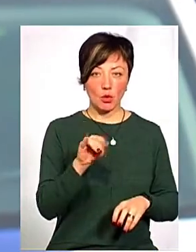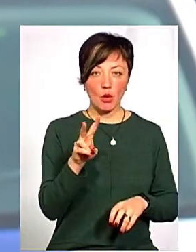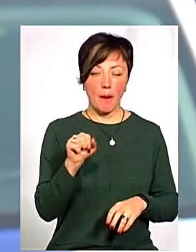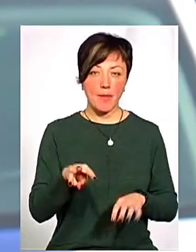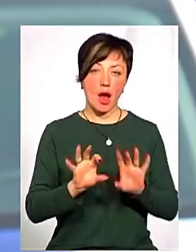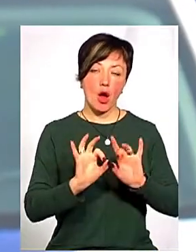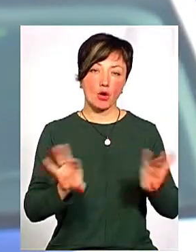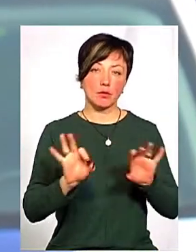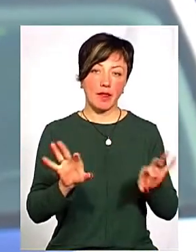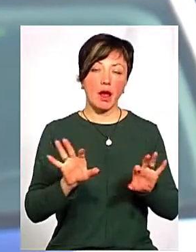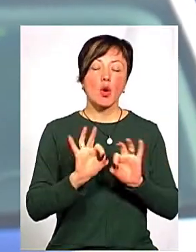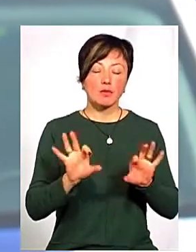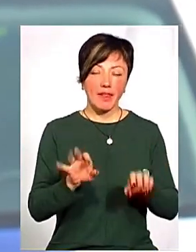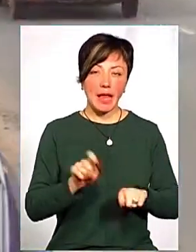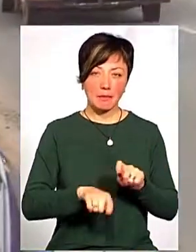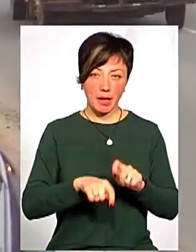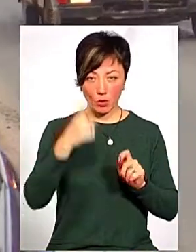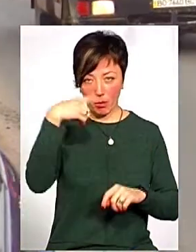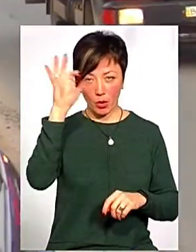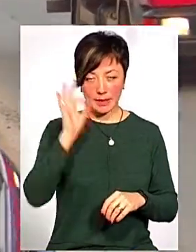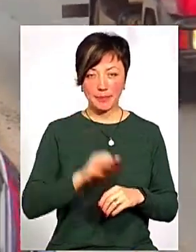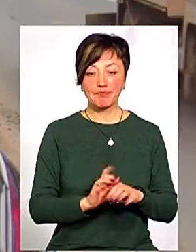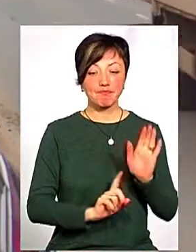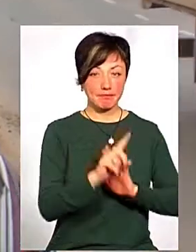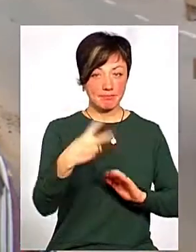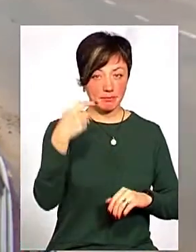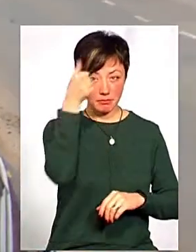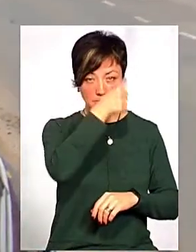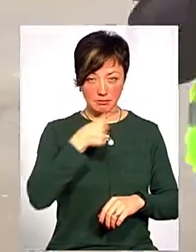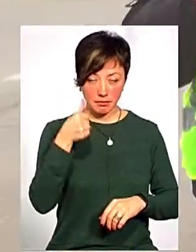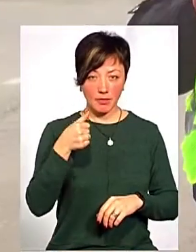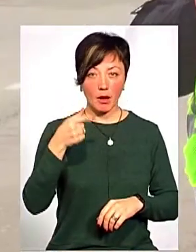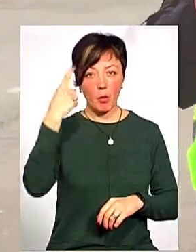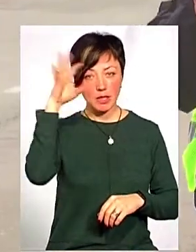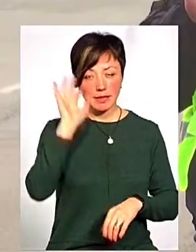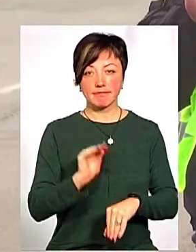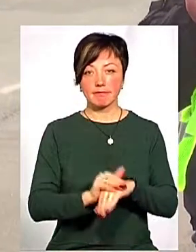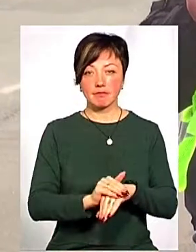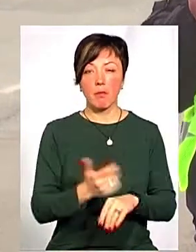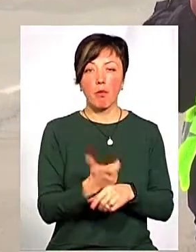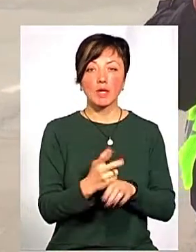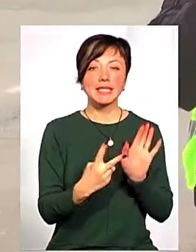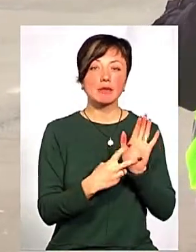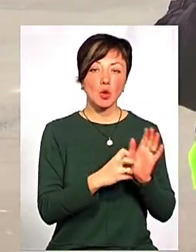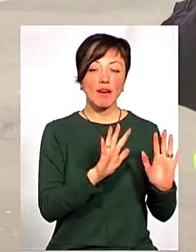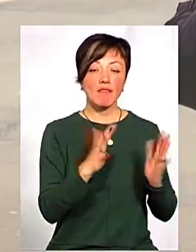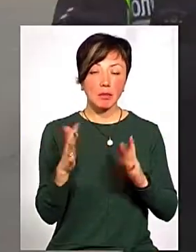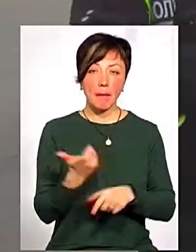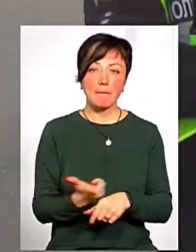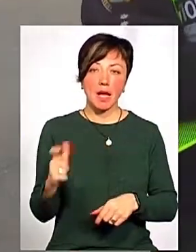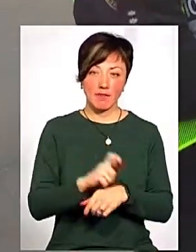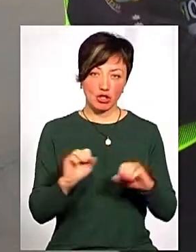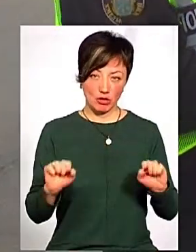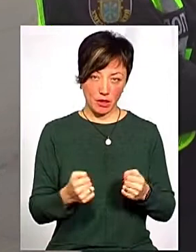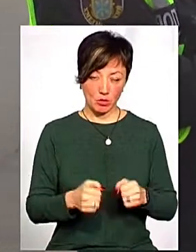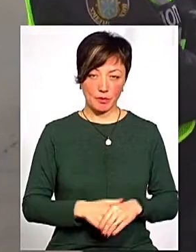патрульної поліції Марія Брилко. Від початку 2020 року патрульними поліцейськими було зафіксовано понад 700 випадків перевищення